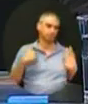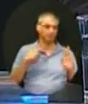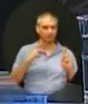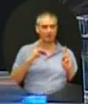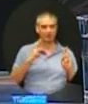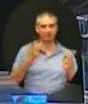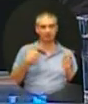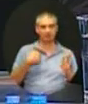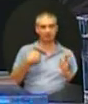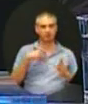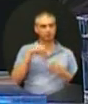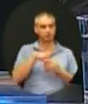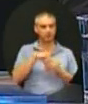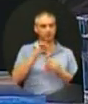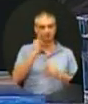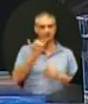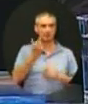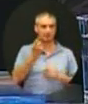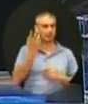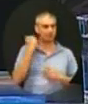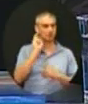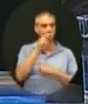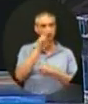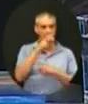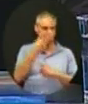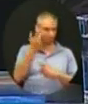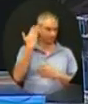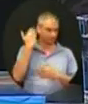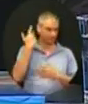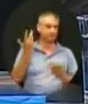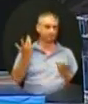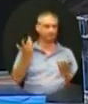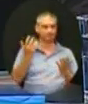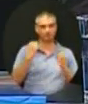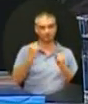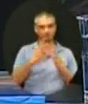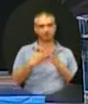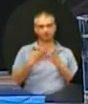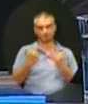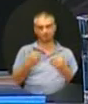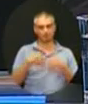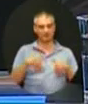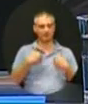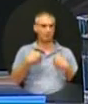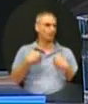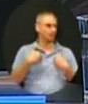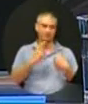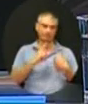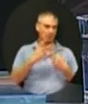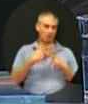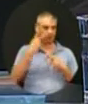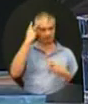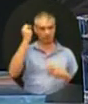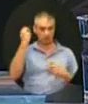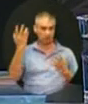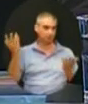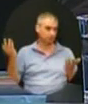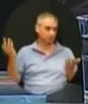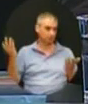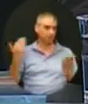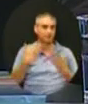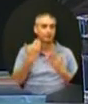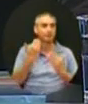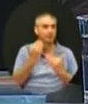יראת אני דווקא שייך לאלה שכן עלו להר הביית בעבר אז בוודאי מגביל אותי גם מבחינה מעשית זה לא עניין תאורטי אבל